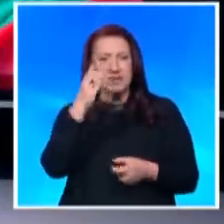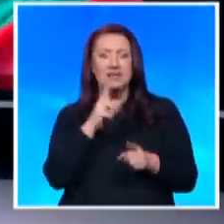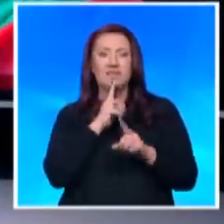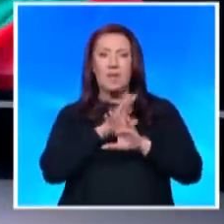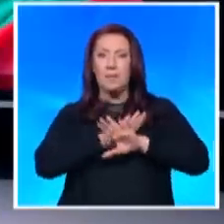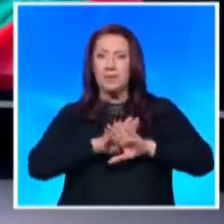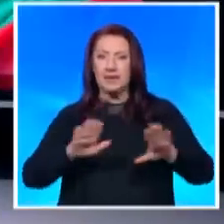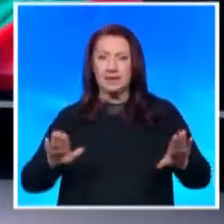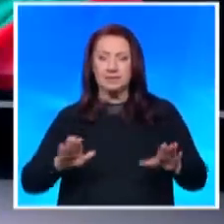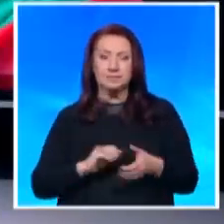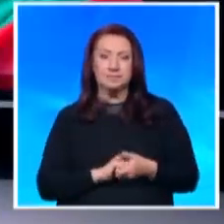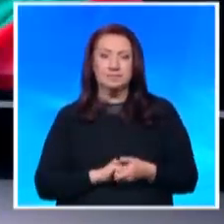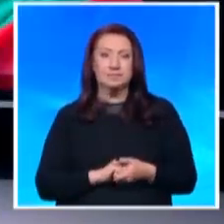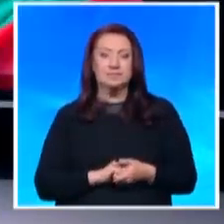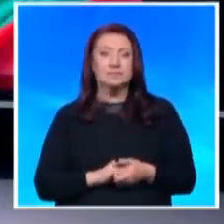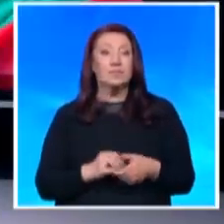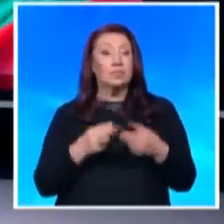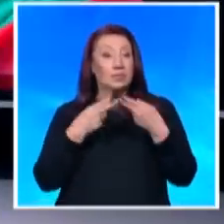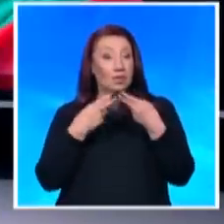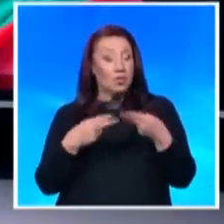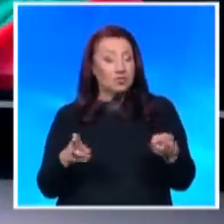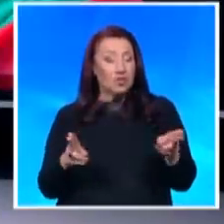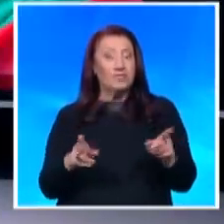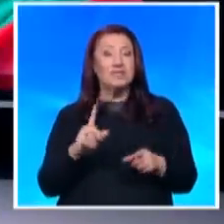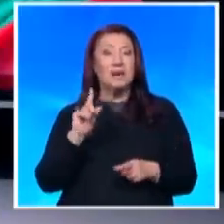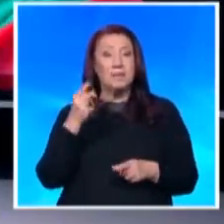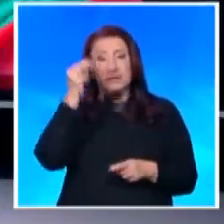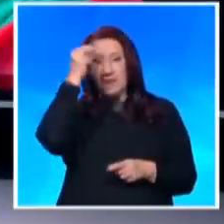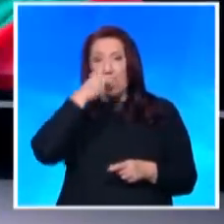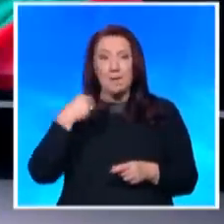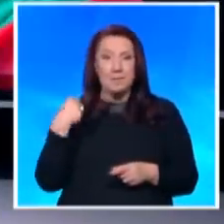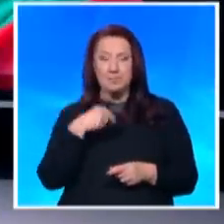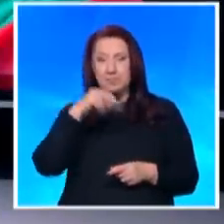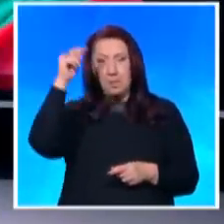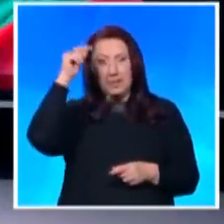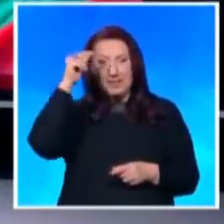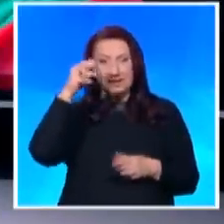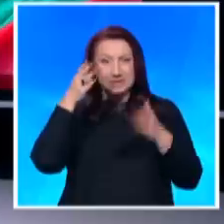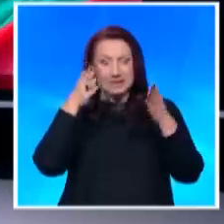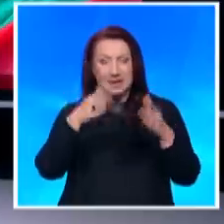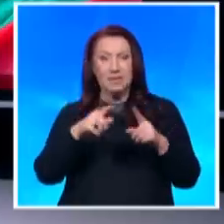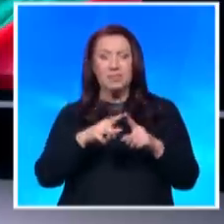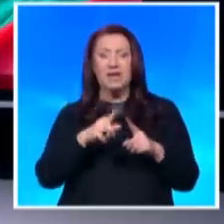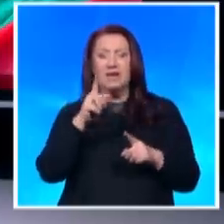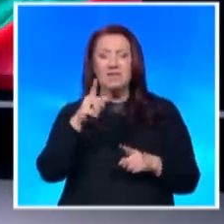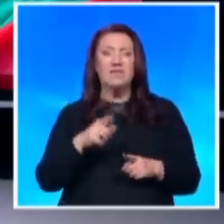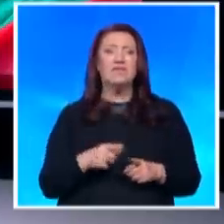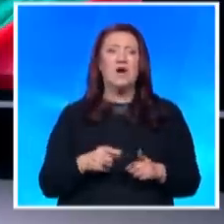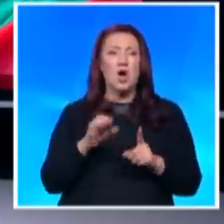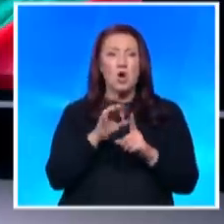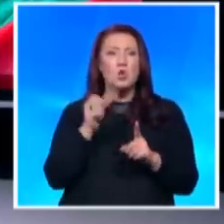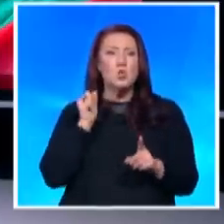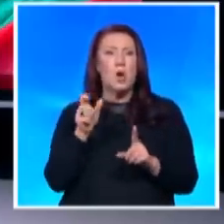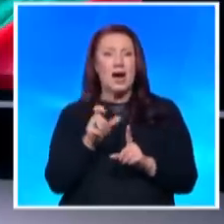Отвори и врати първият български храм на африканския континент. Той се намира в Мидранд, пред града на Йоханесбург.